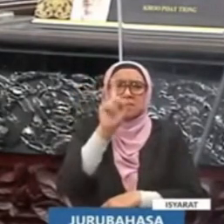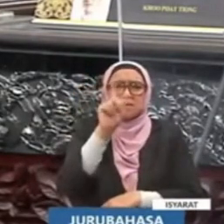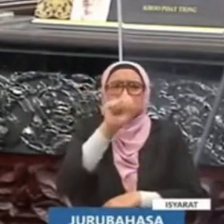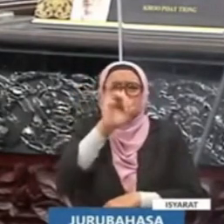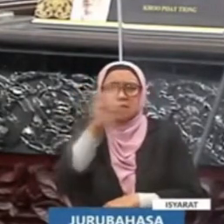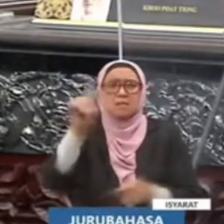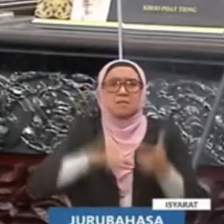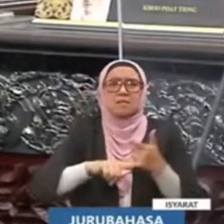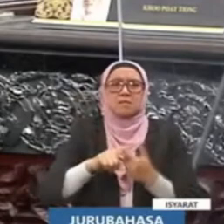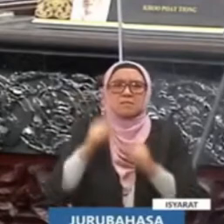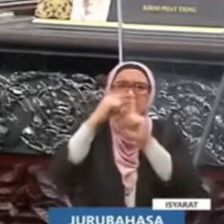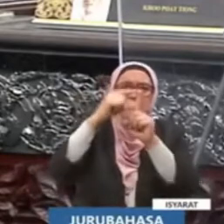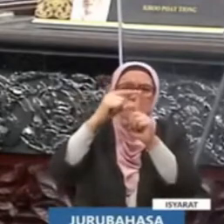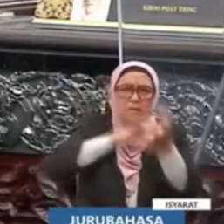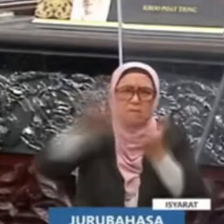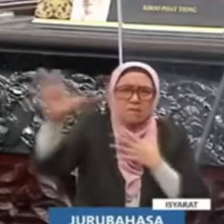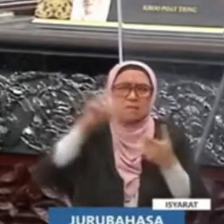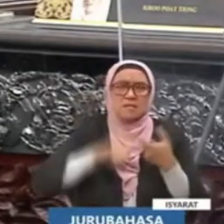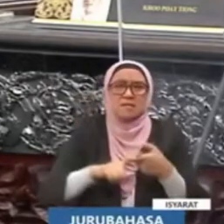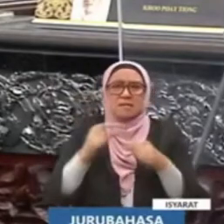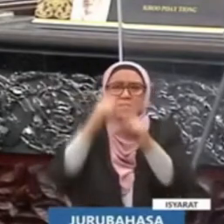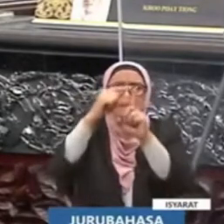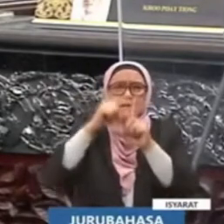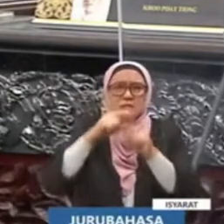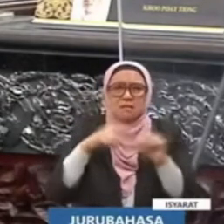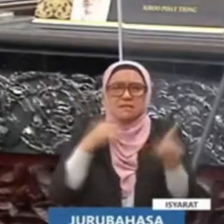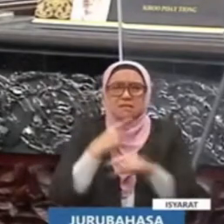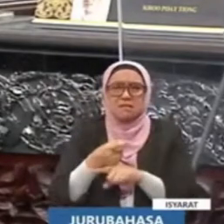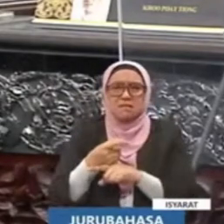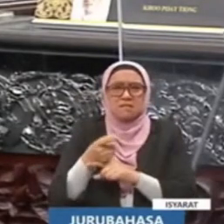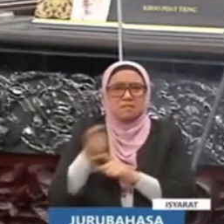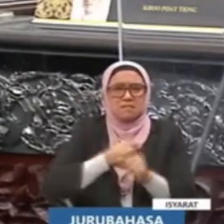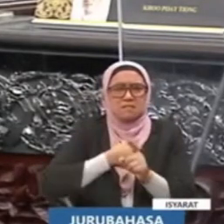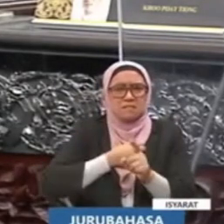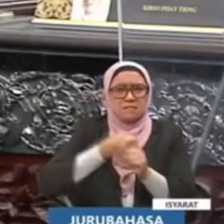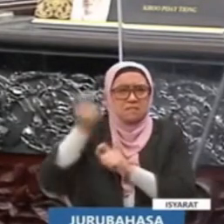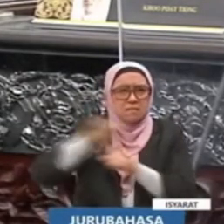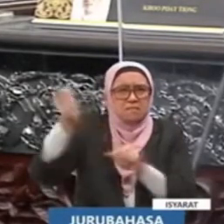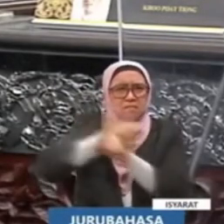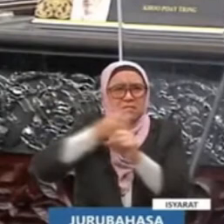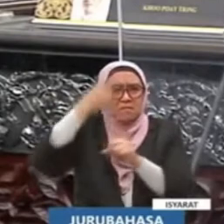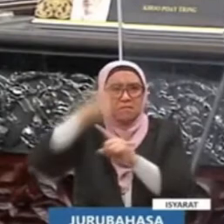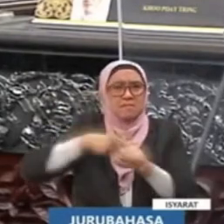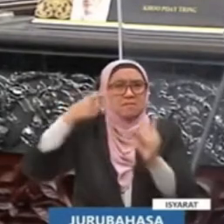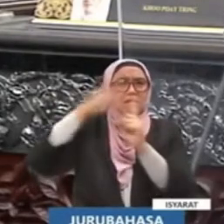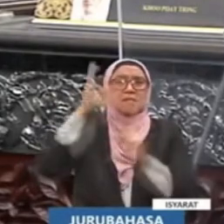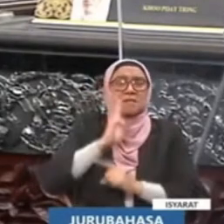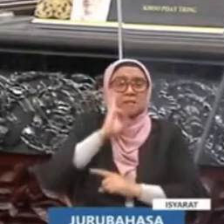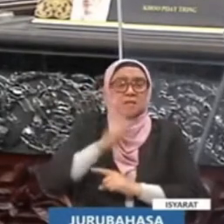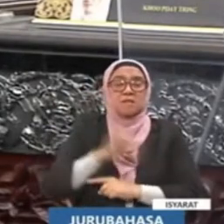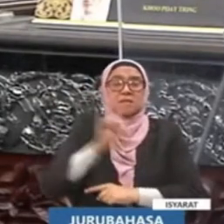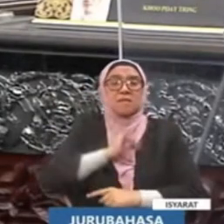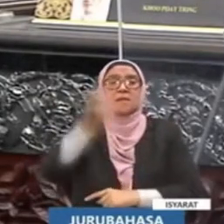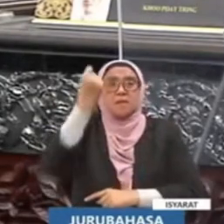sendiri lemparkan terhadap wanita sefaham ini adalah ruang daripada tanggung jawab semua kebencian tetapi ada